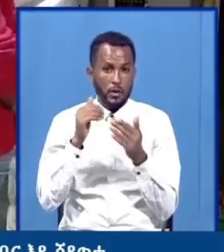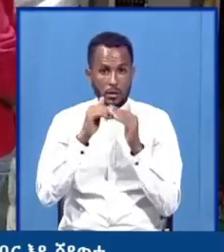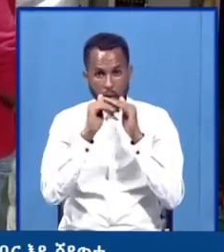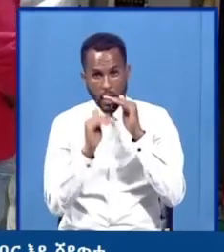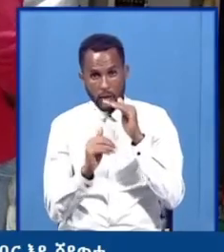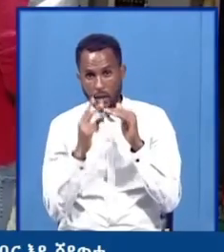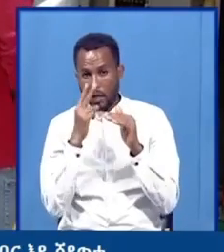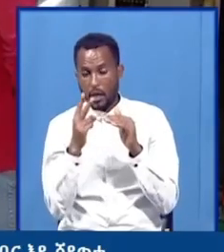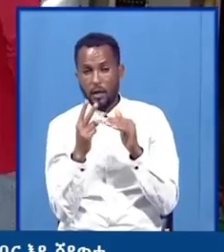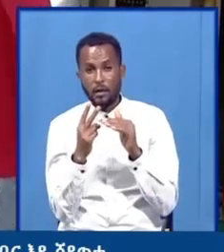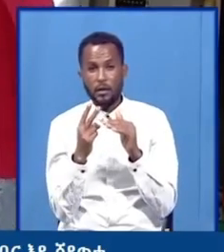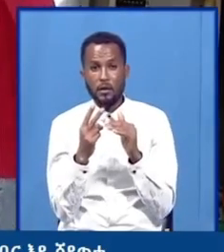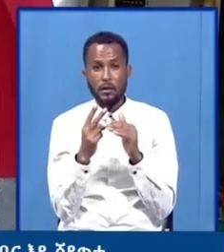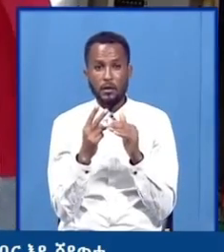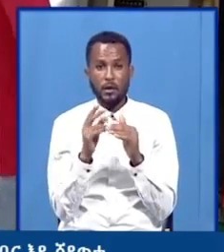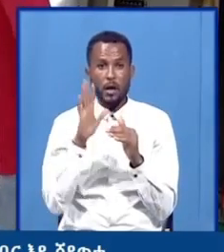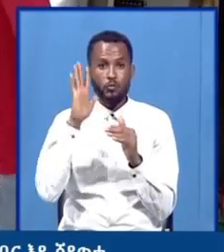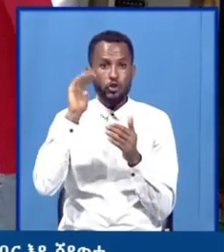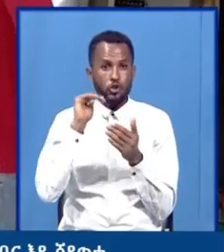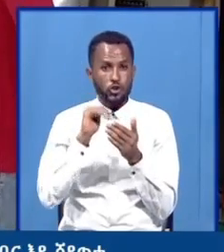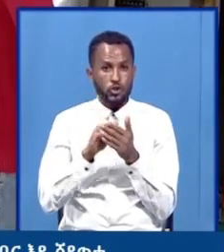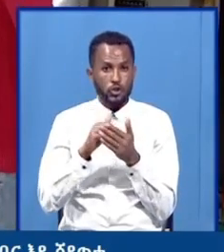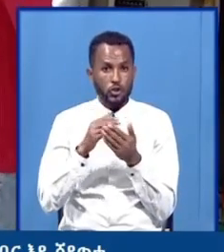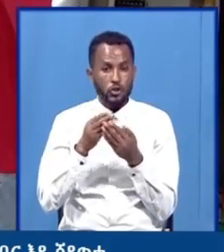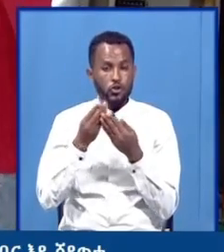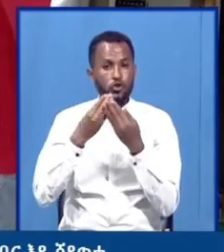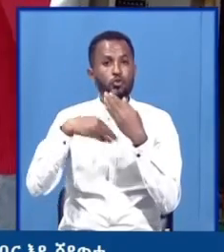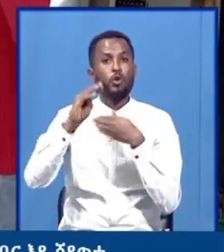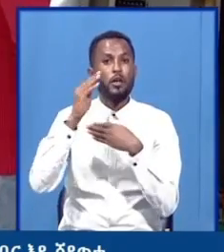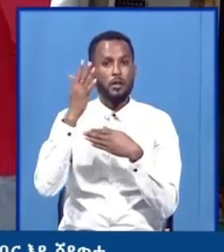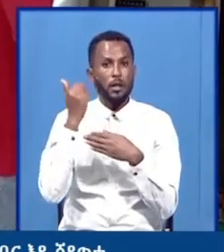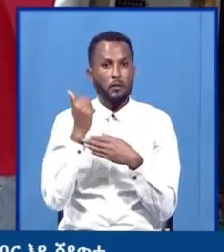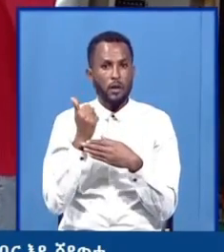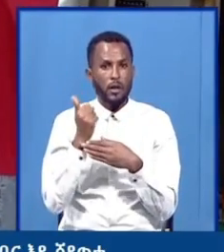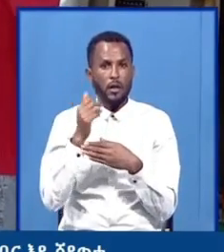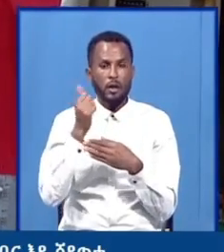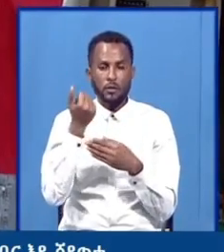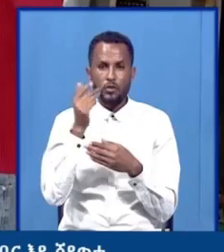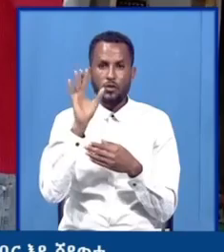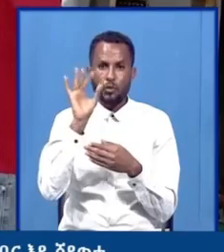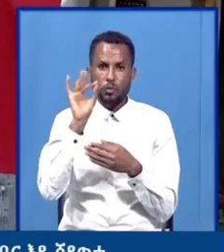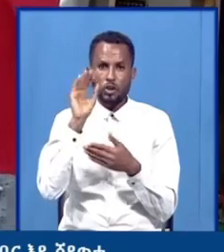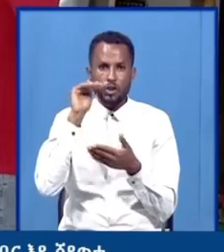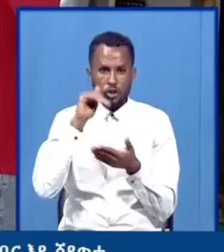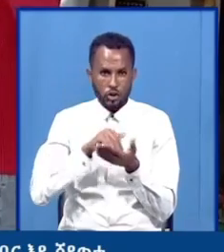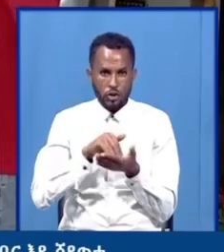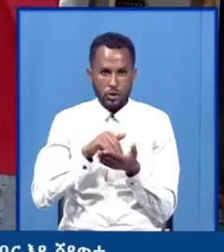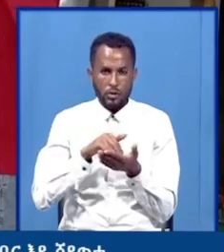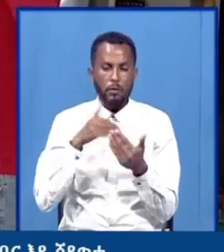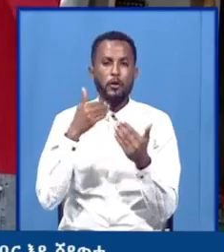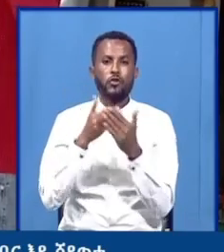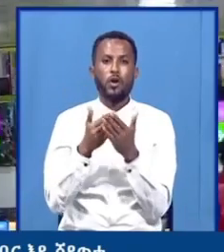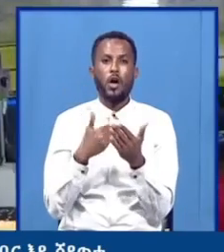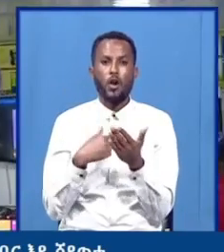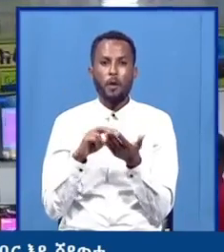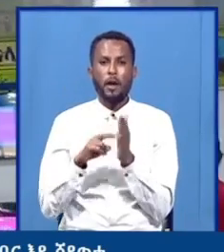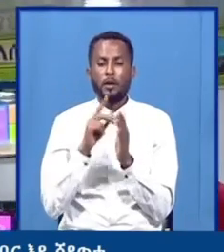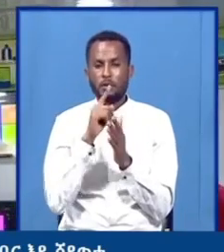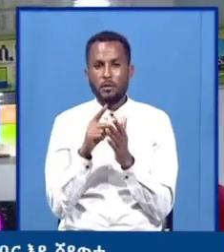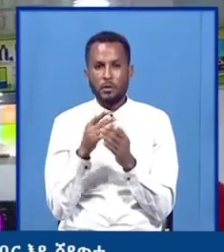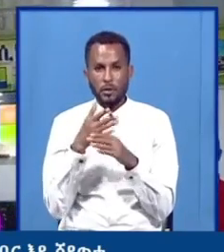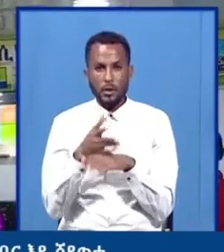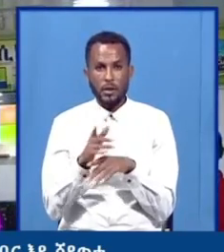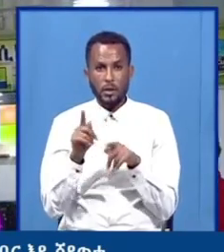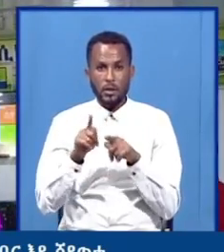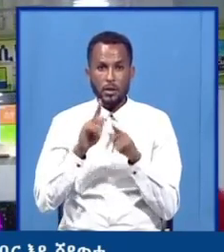هزي حمشش اللي شيء تل نورة أسرت شو منتشح بس حنيا معلم دحرتي